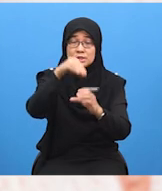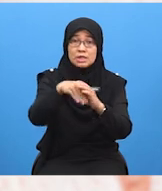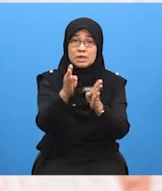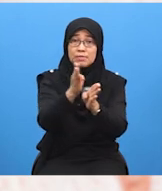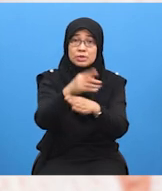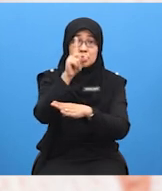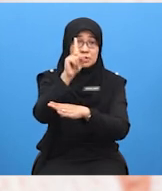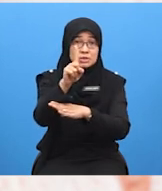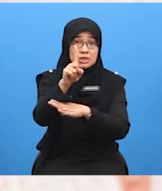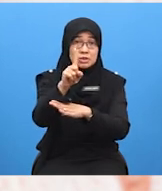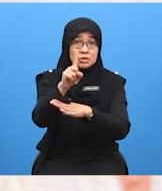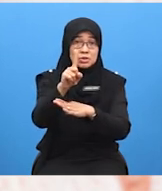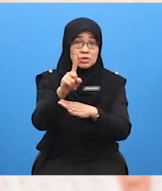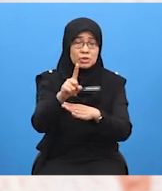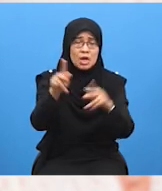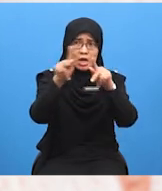perkakasan lengkap.